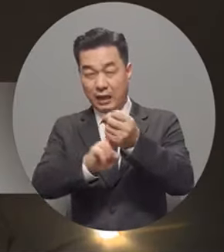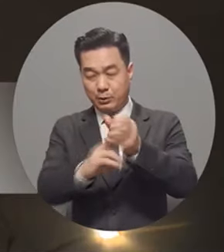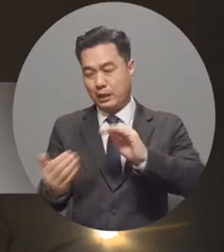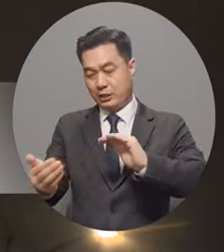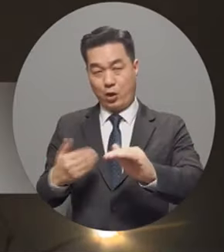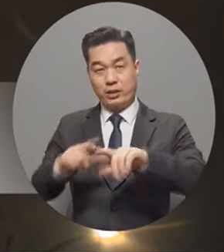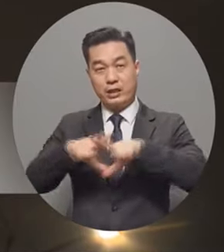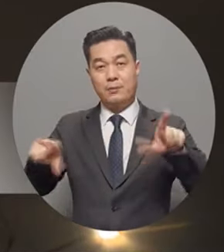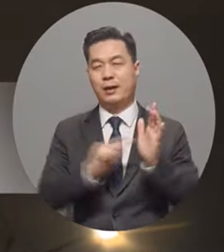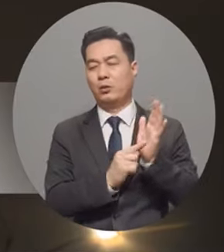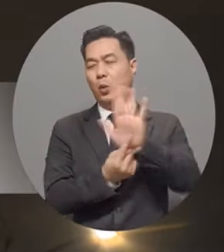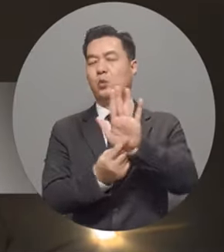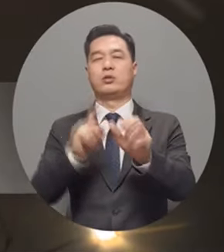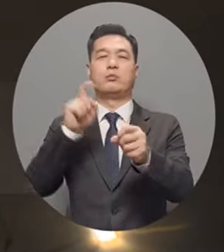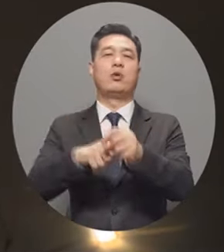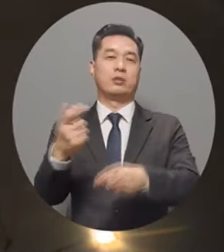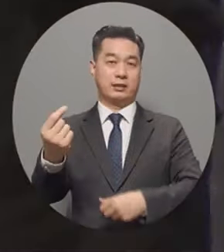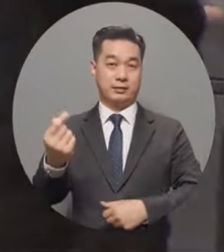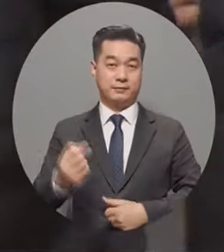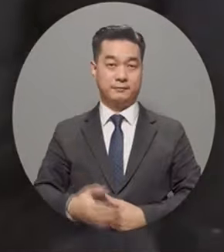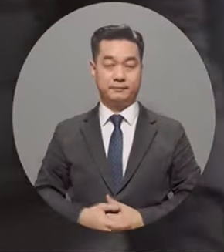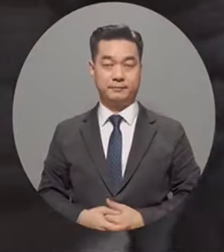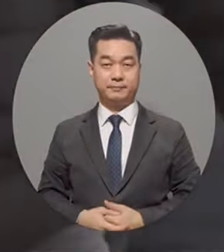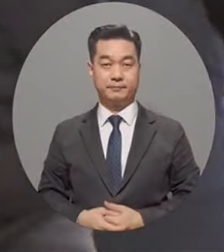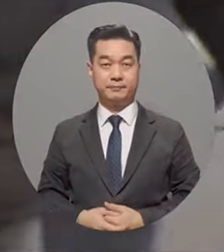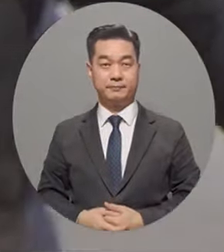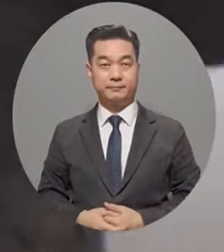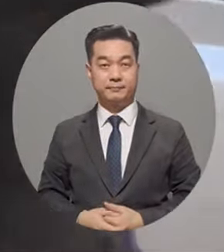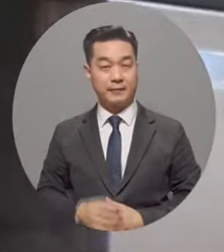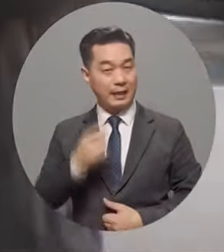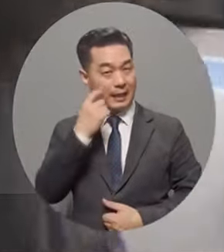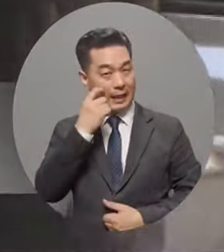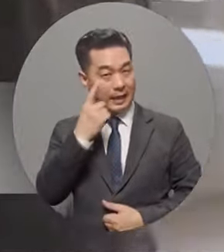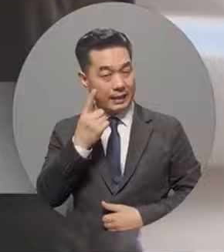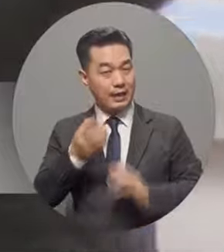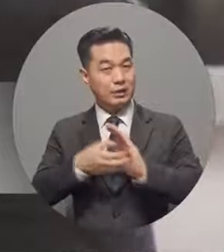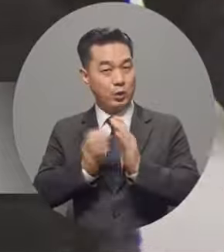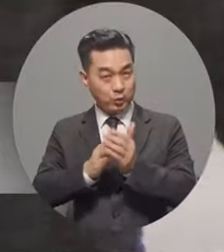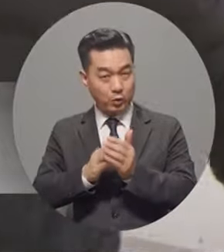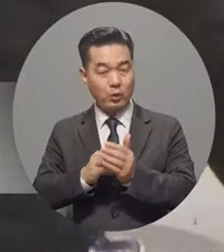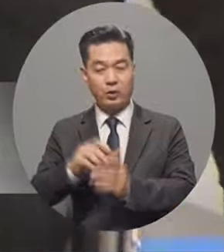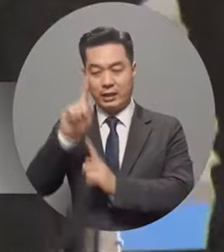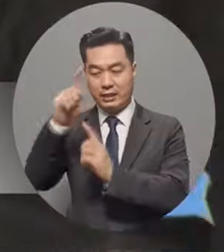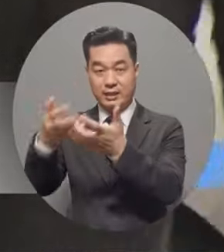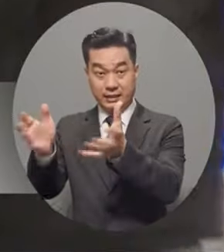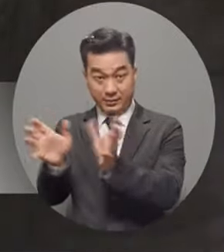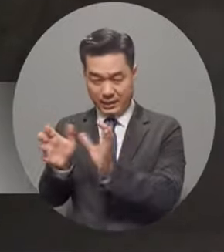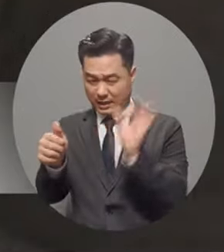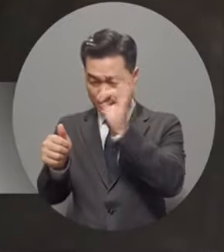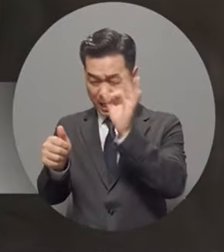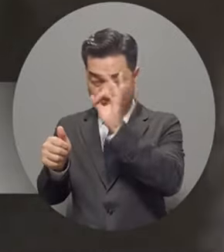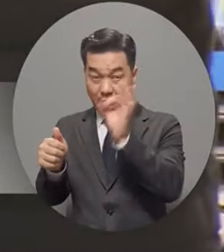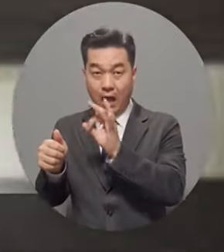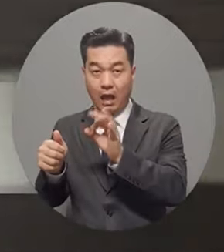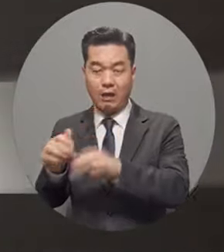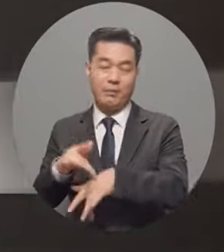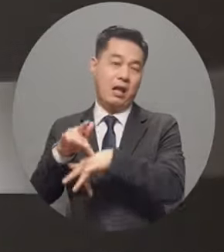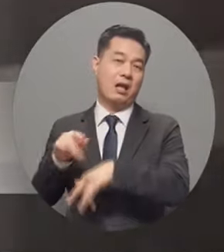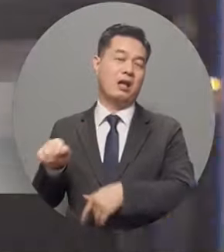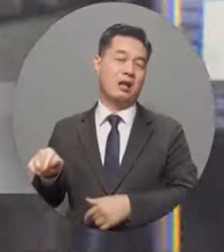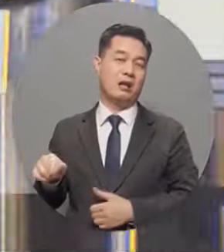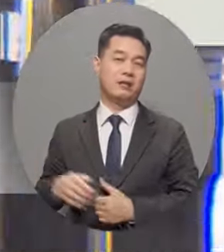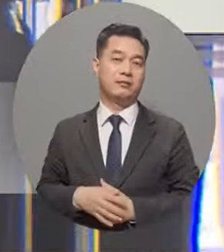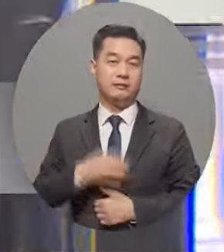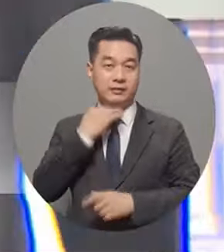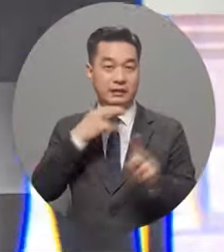대중에 노출시키려 한 것으로 보입니다. 경찰은 한 달 가까이 이 팀장을 추적하고 있지만 여전히 오리무중입니다.